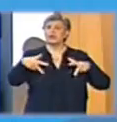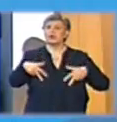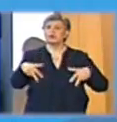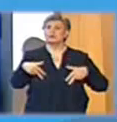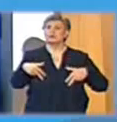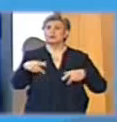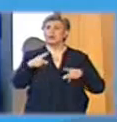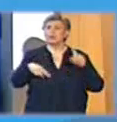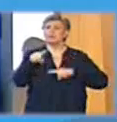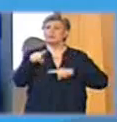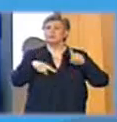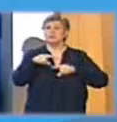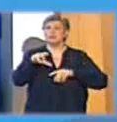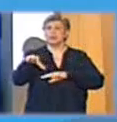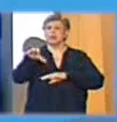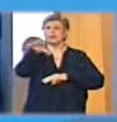αρκετούς.